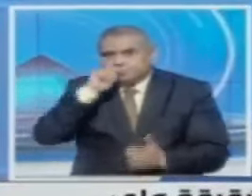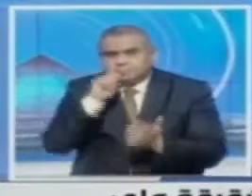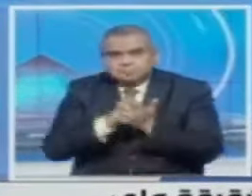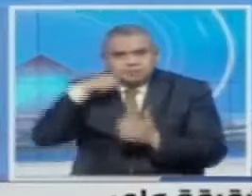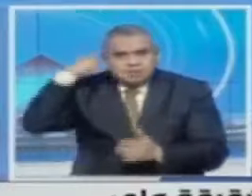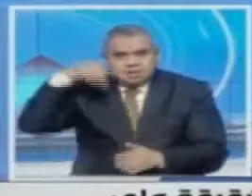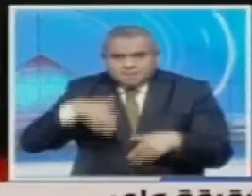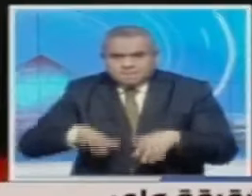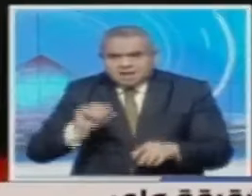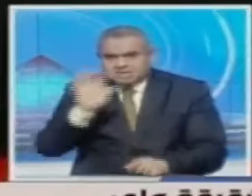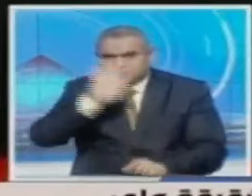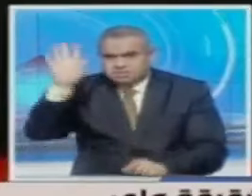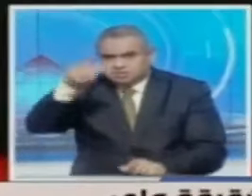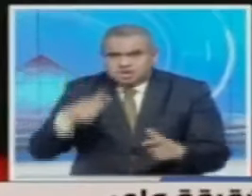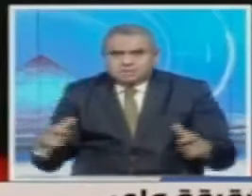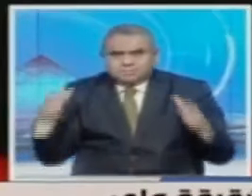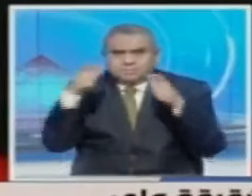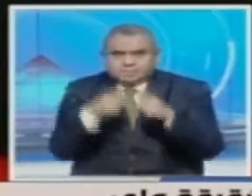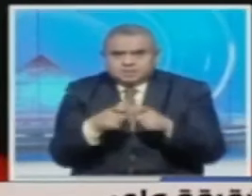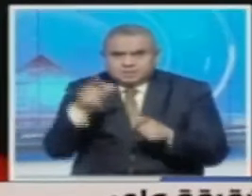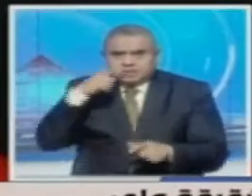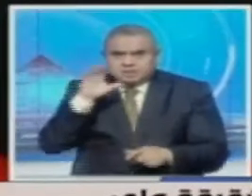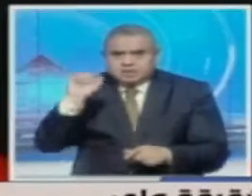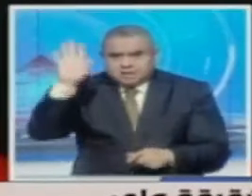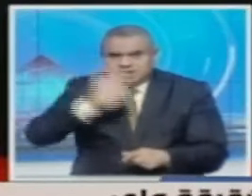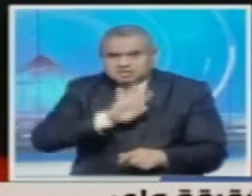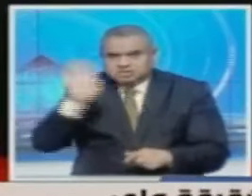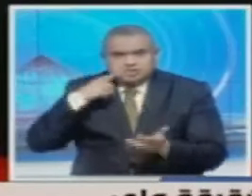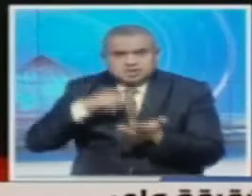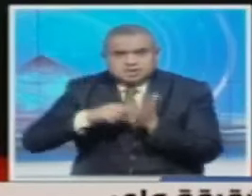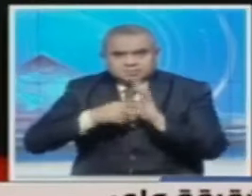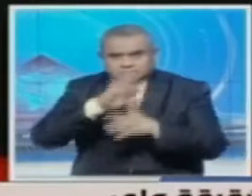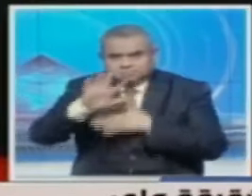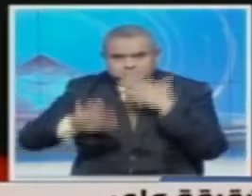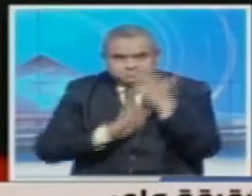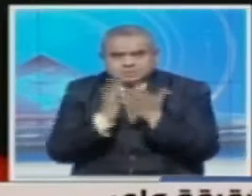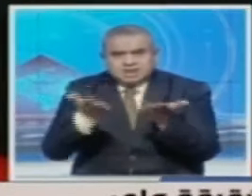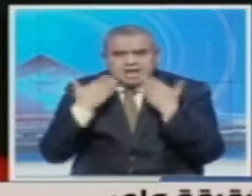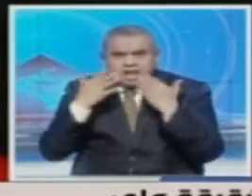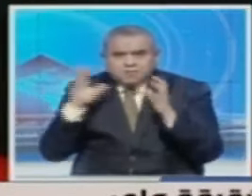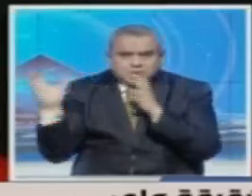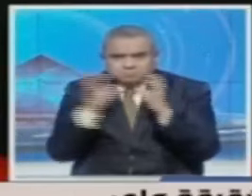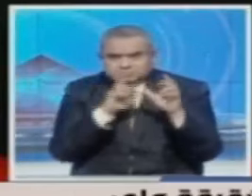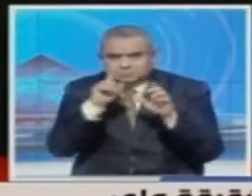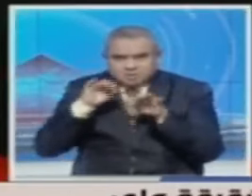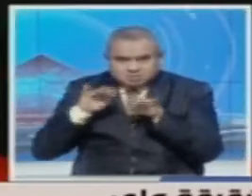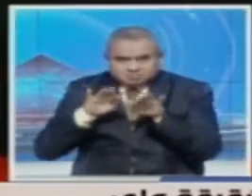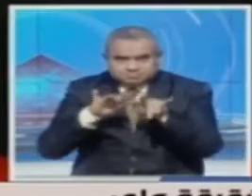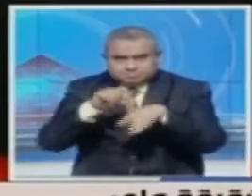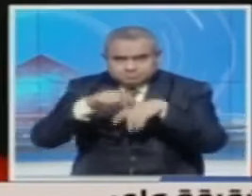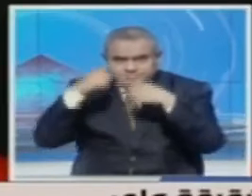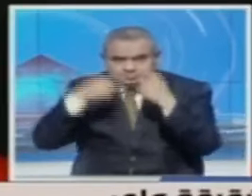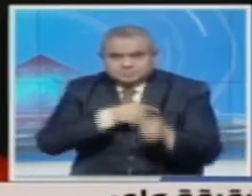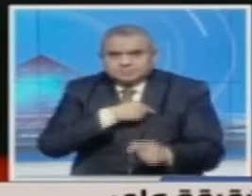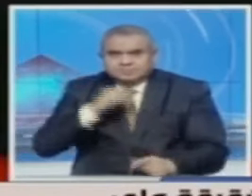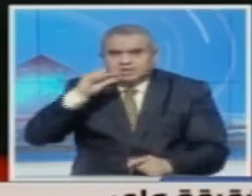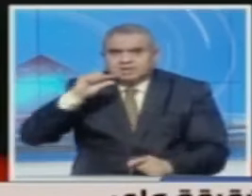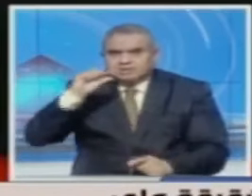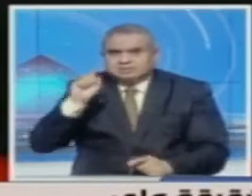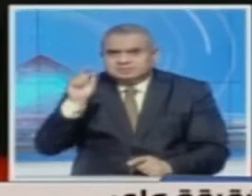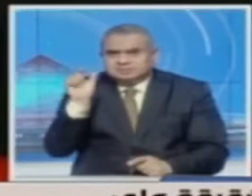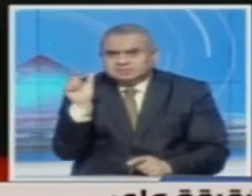صالح خلال اجتماع مجلس النواب الليبي لمناقشة تداعيات إعصار دانيال، أكد أن ما حل بمدينة درنا فاجعة